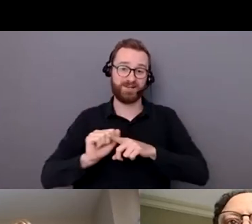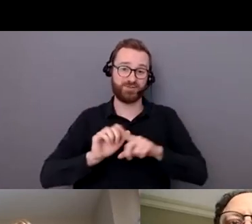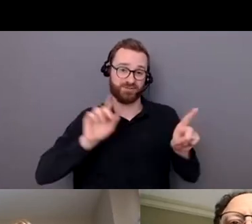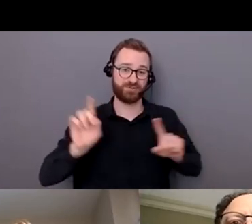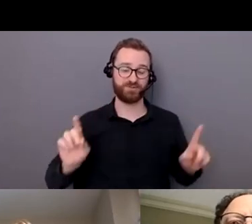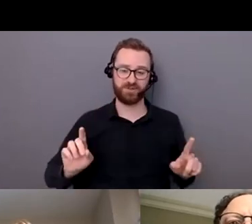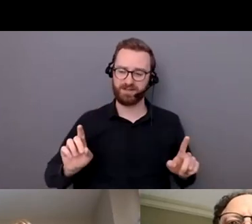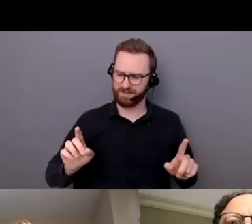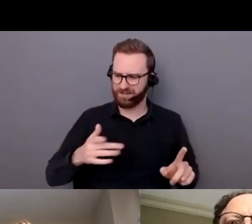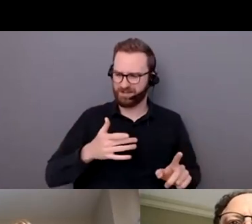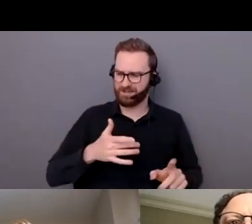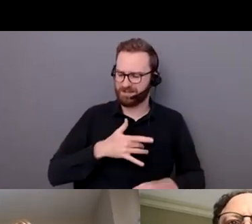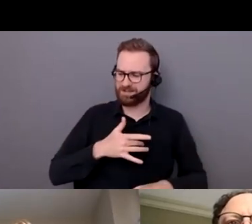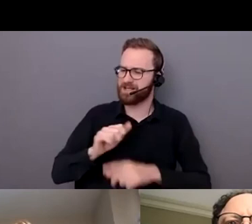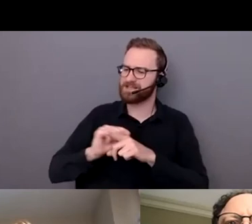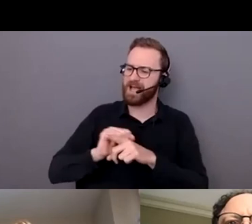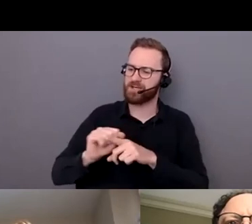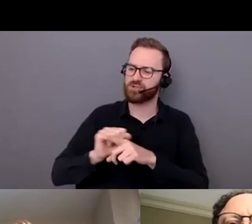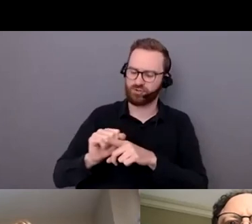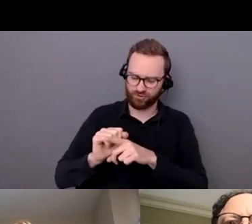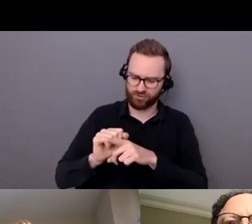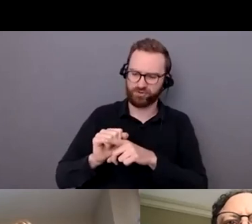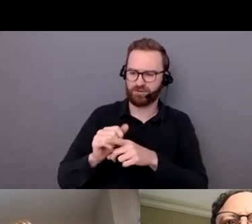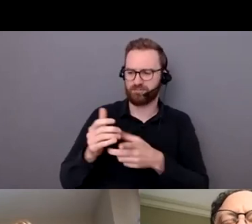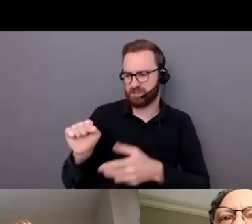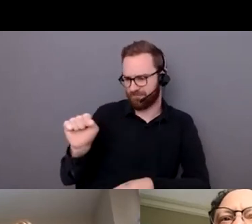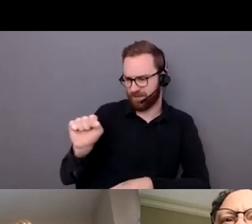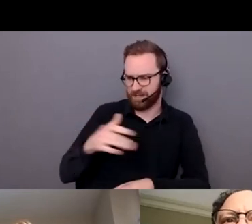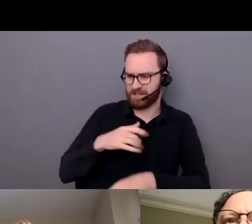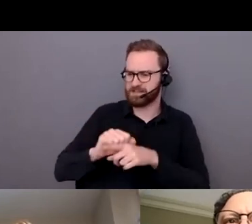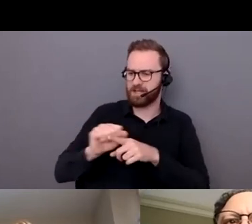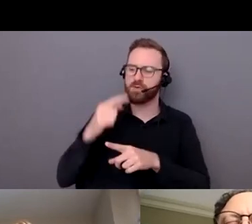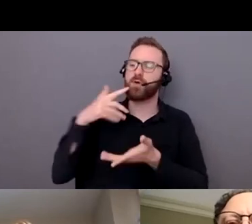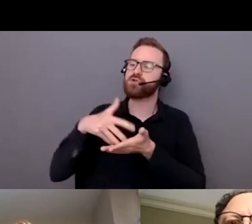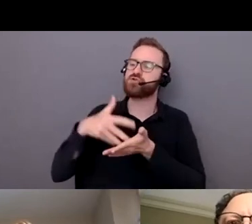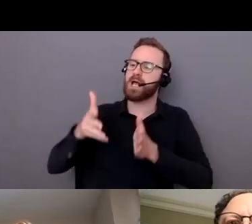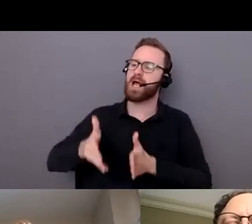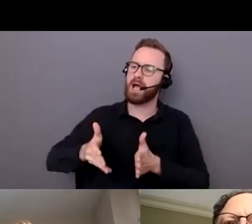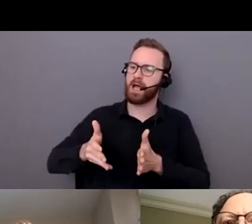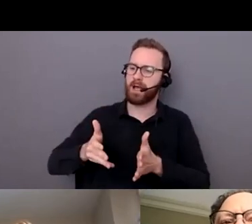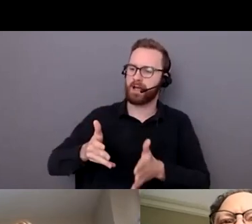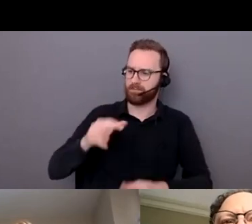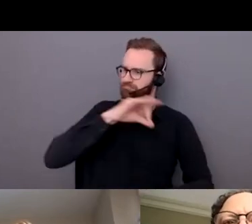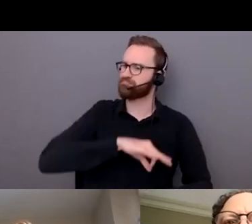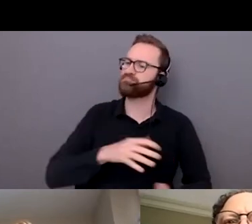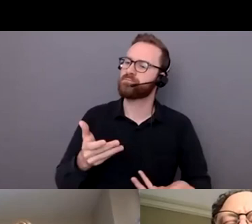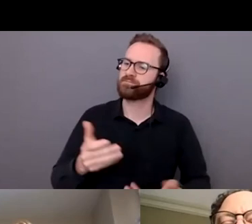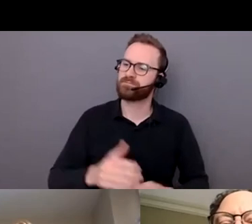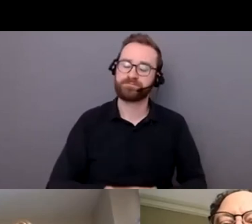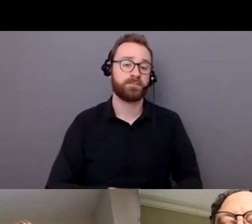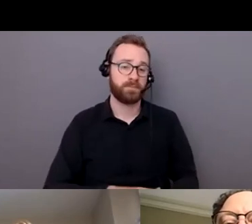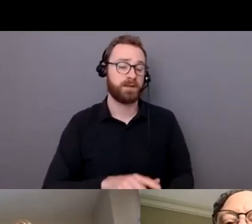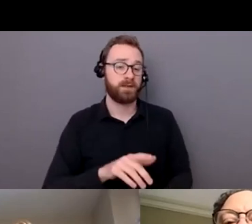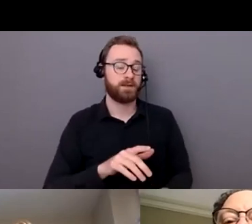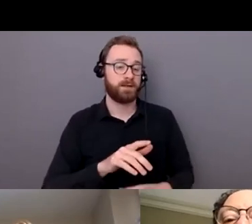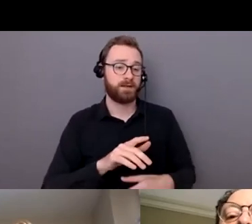autour de la question des stages, Sylvain, pour les étudiants avec lesquels tu fais affaire? Je prendrais la question avant la